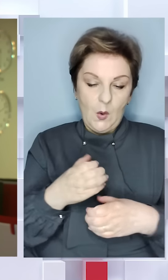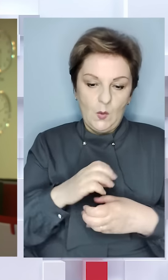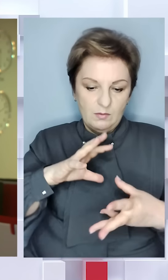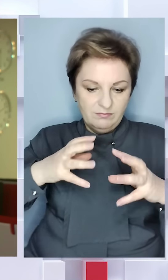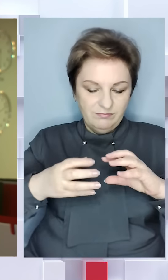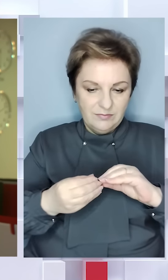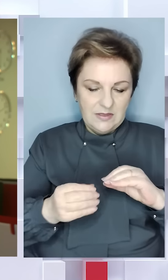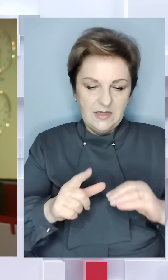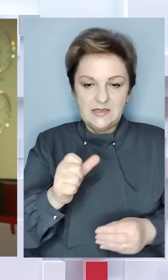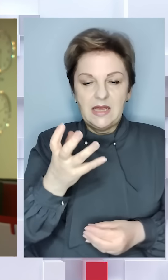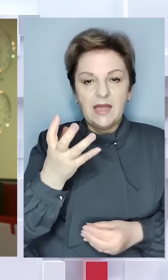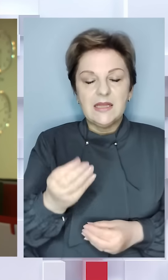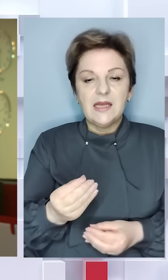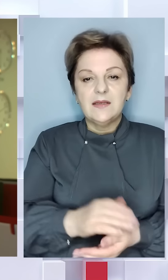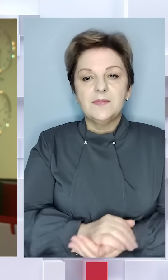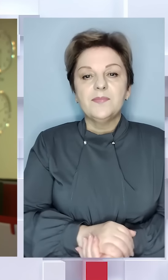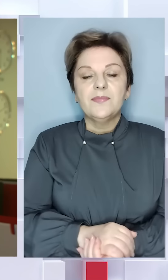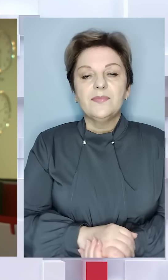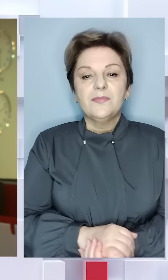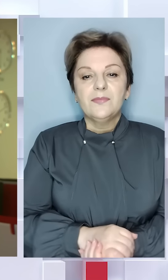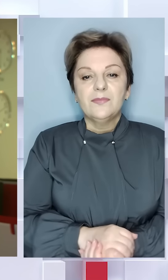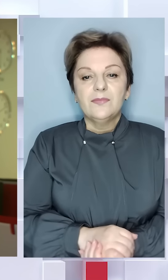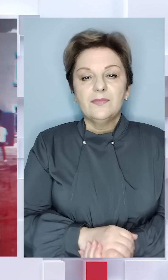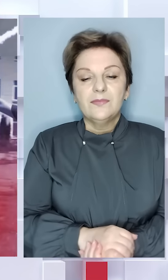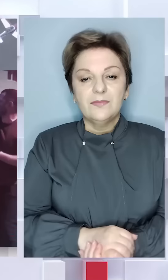про те, чим запам'ятався день сьогоднішній.